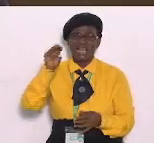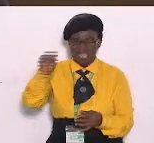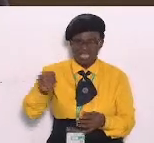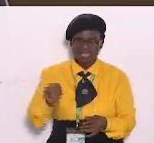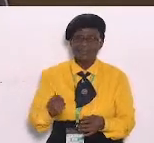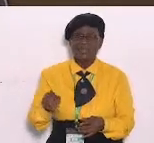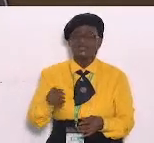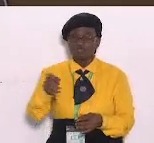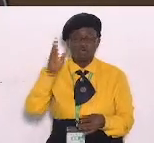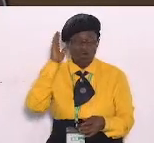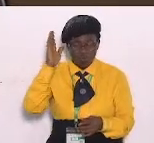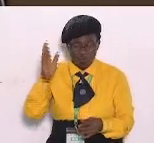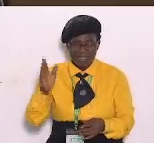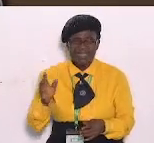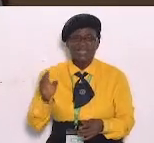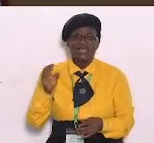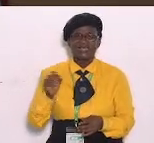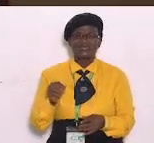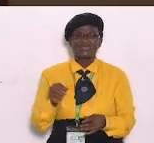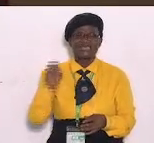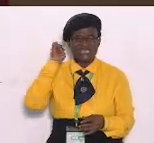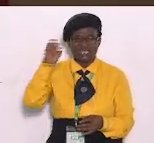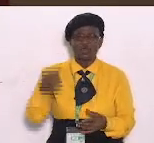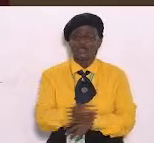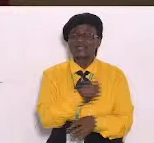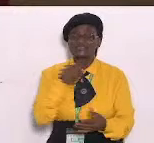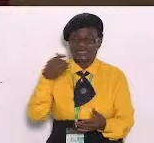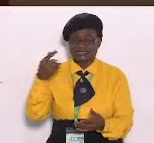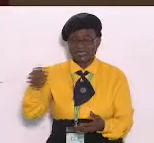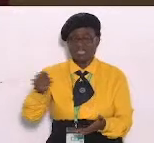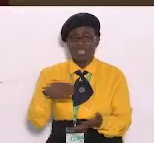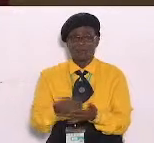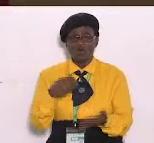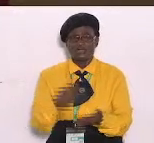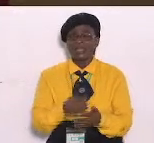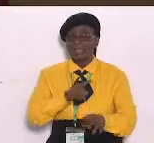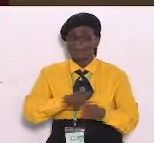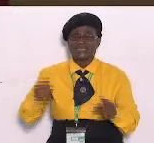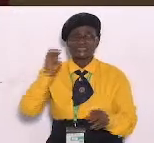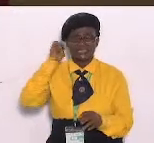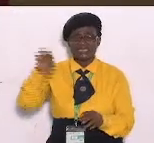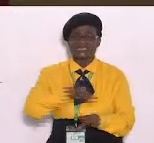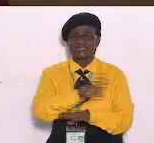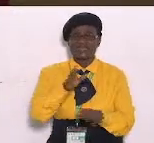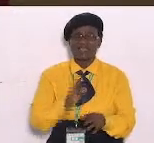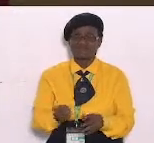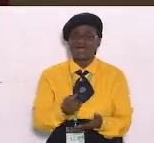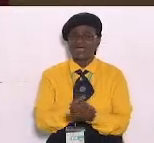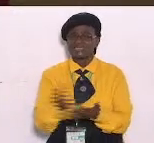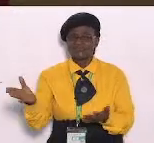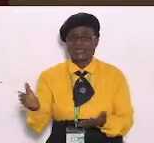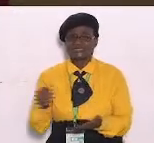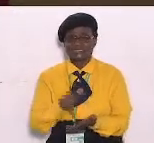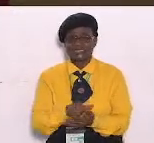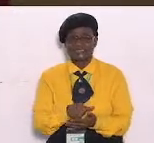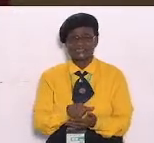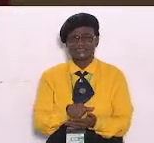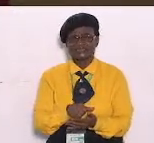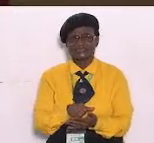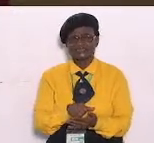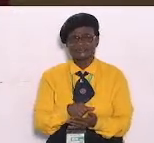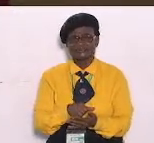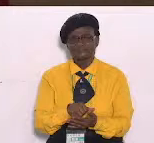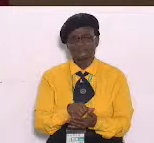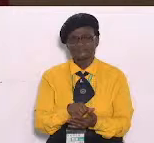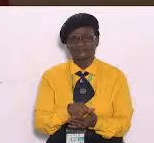jésusch vous pouvez prendre pièces d'argent il a pris l'argent mais n'